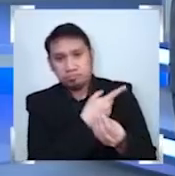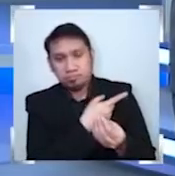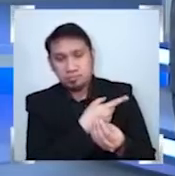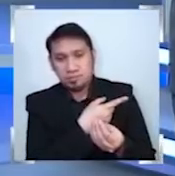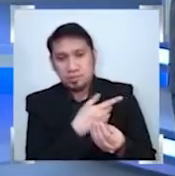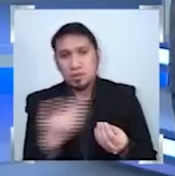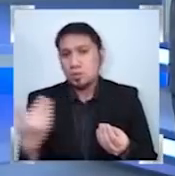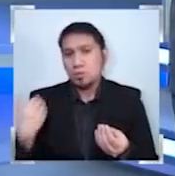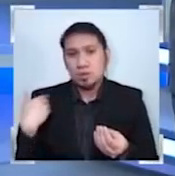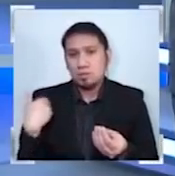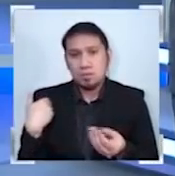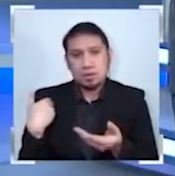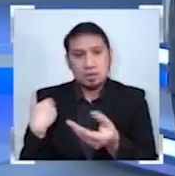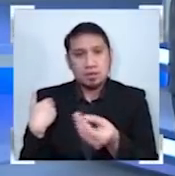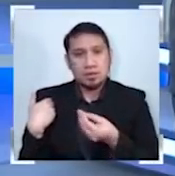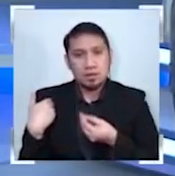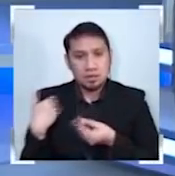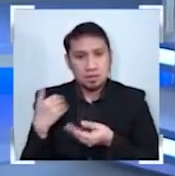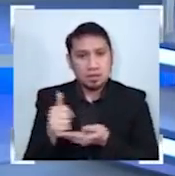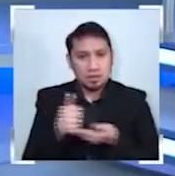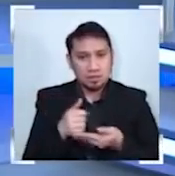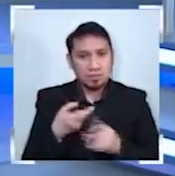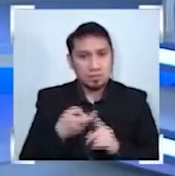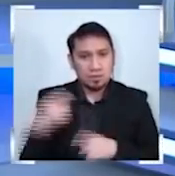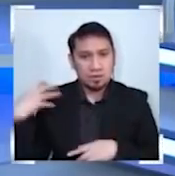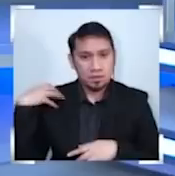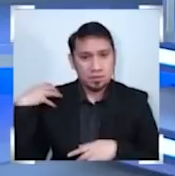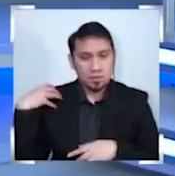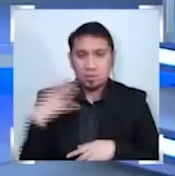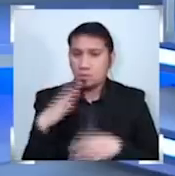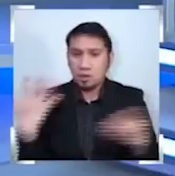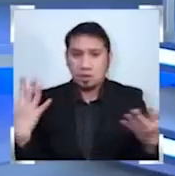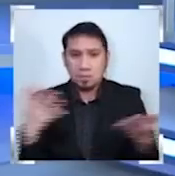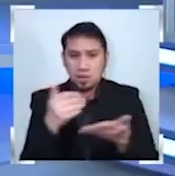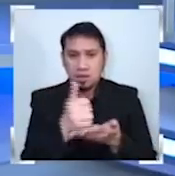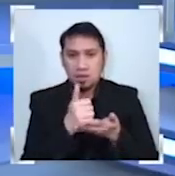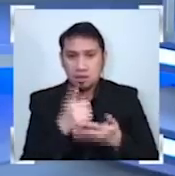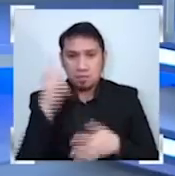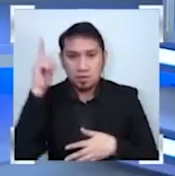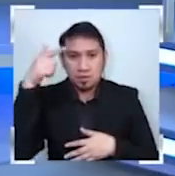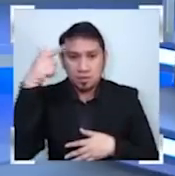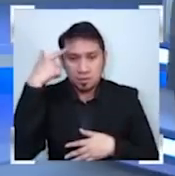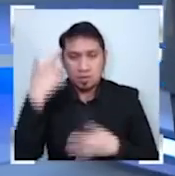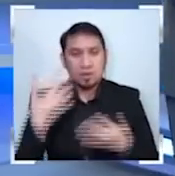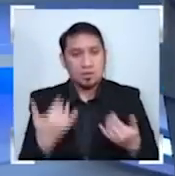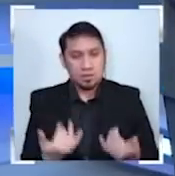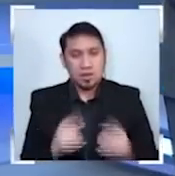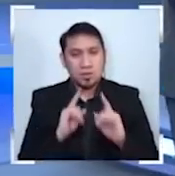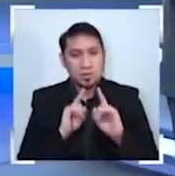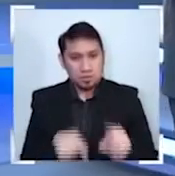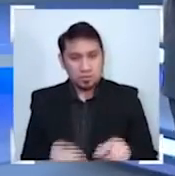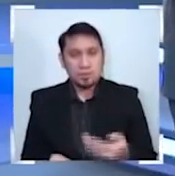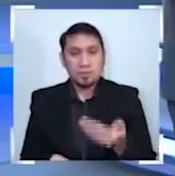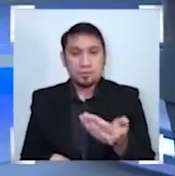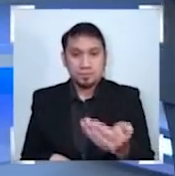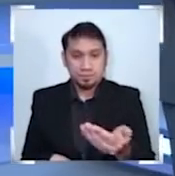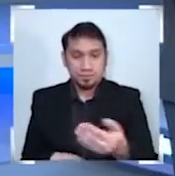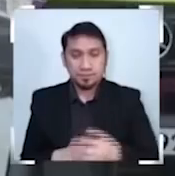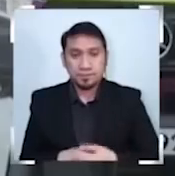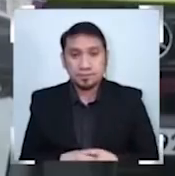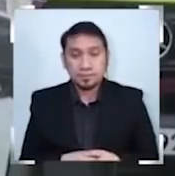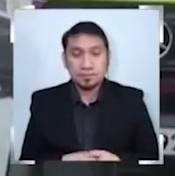nakatatanggap ng tulong sa kanilang amo at sa ating gobyerno. Ang sagot ng ating konsulado sa pagsaksi ni JP